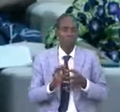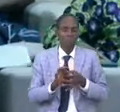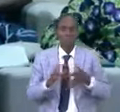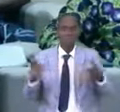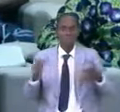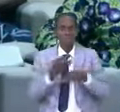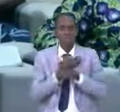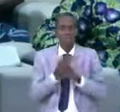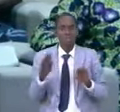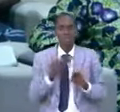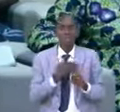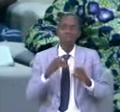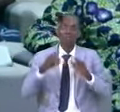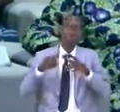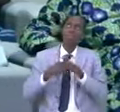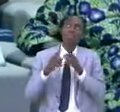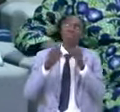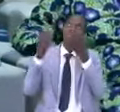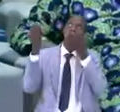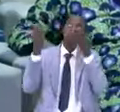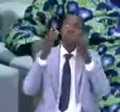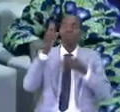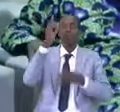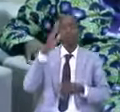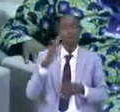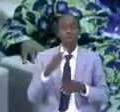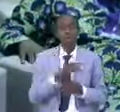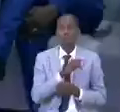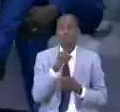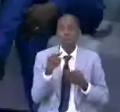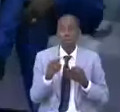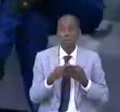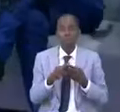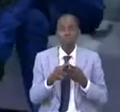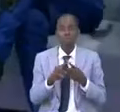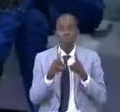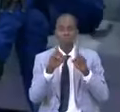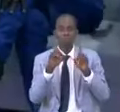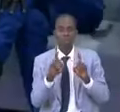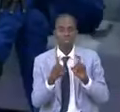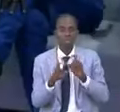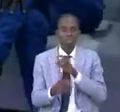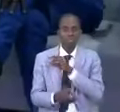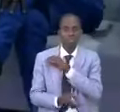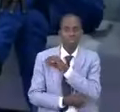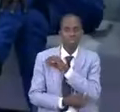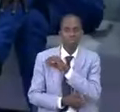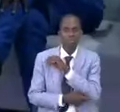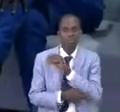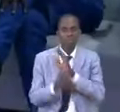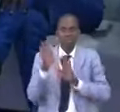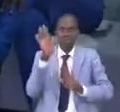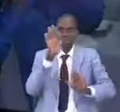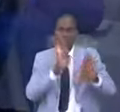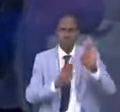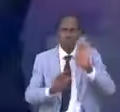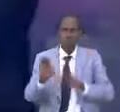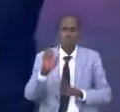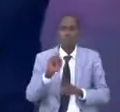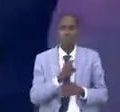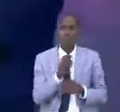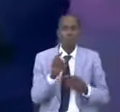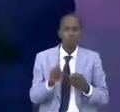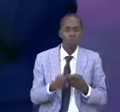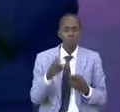vivre pour Dieu et quand il y a des épreuves quand il y a des tentations quand il y a des problèmes quand il y a des tribulations